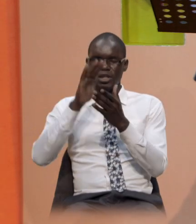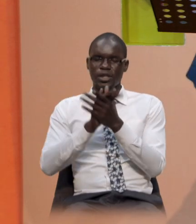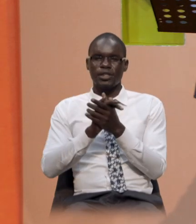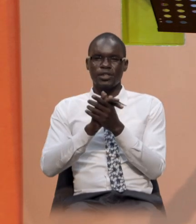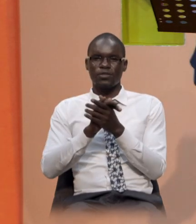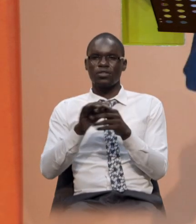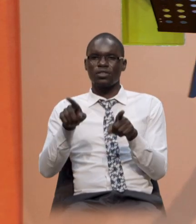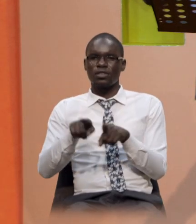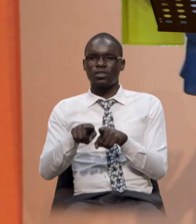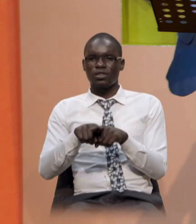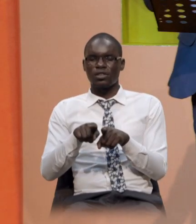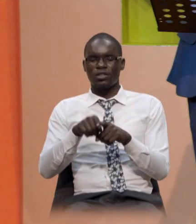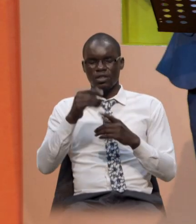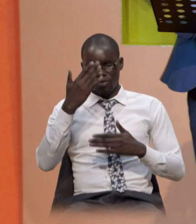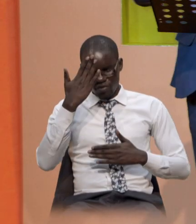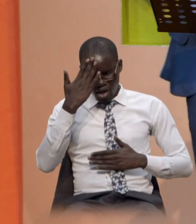wanaomwamini na